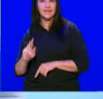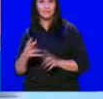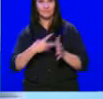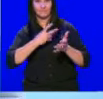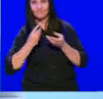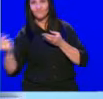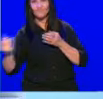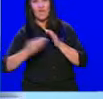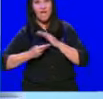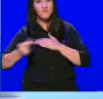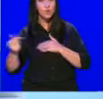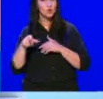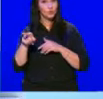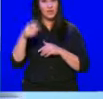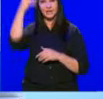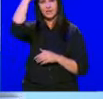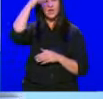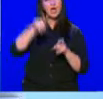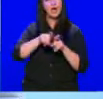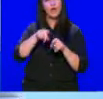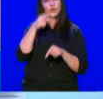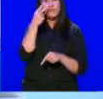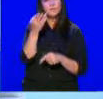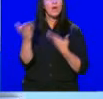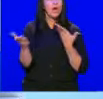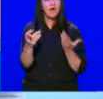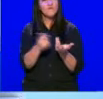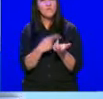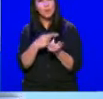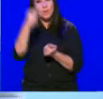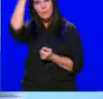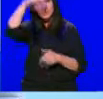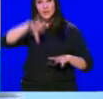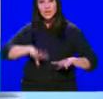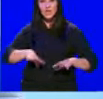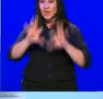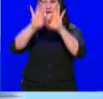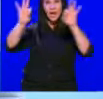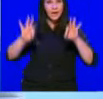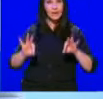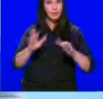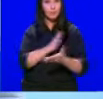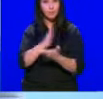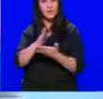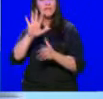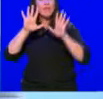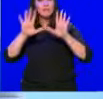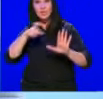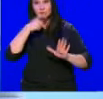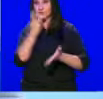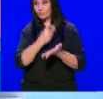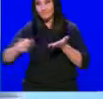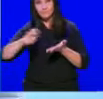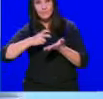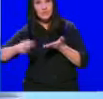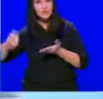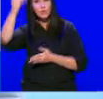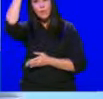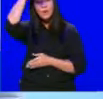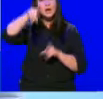Като видим какъв брой български граждани в рамките на последните 10 години са напуснали България, и